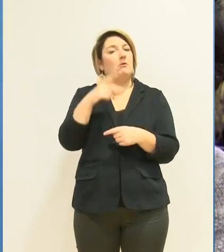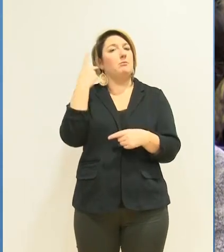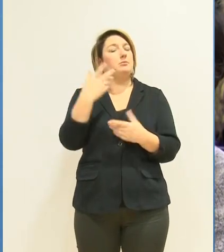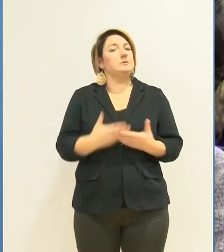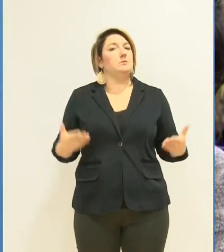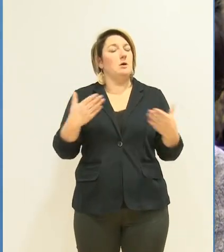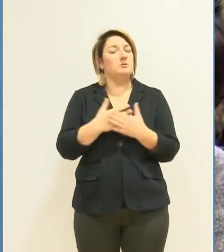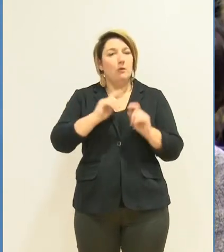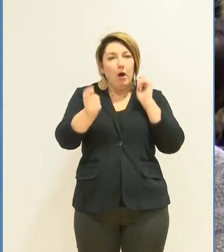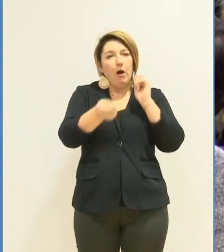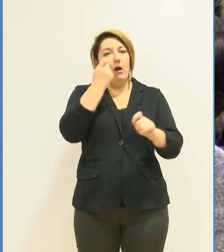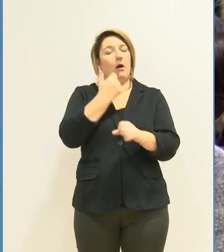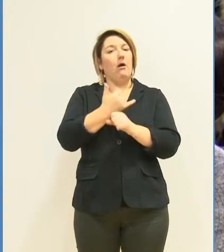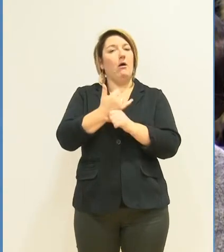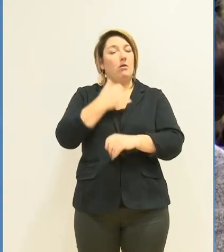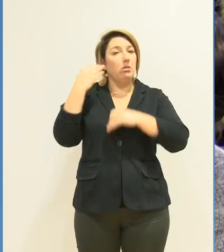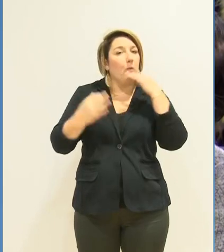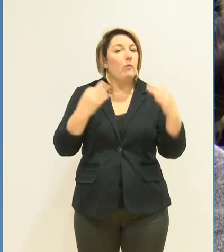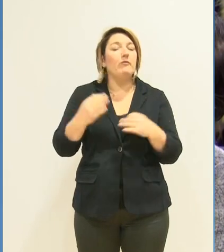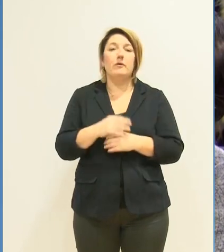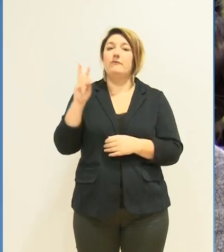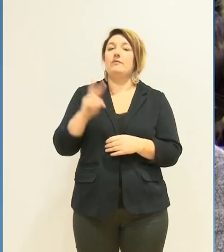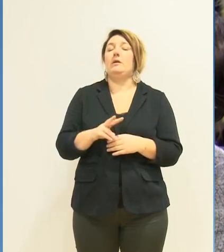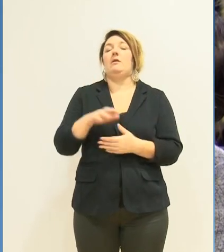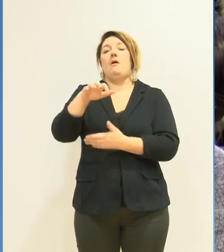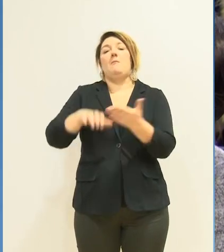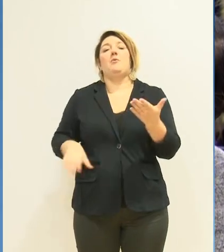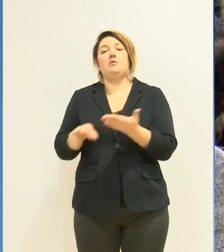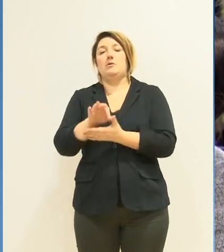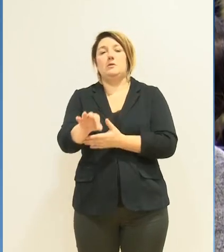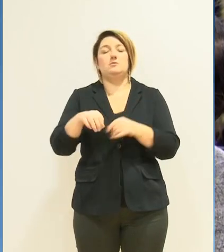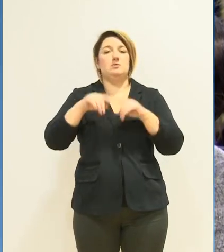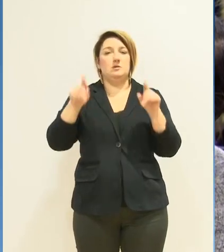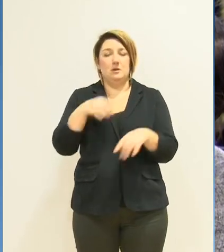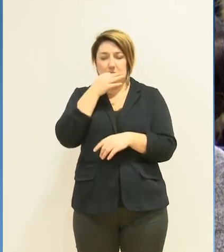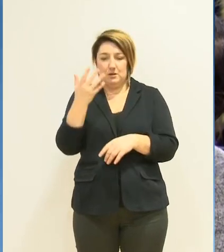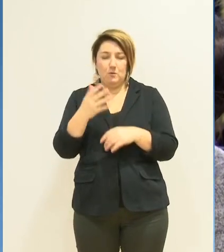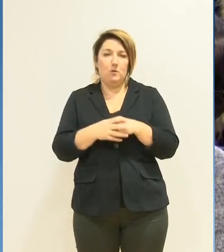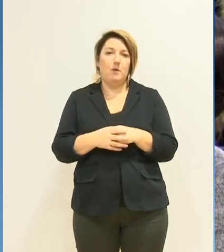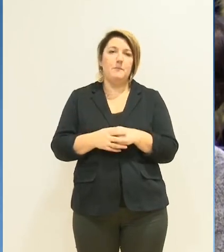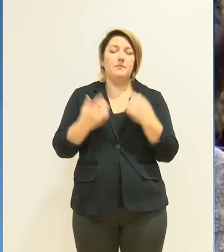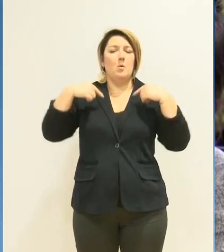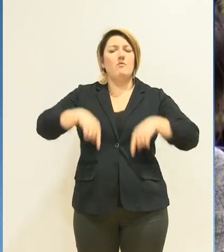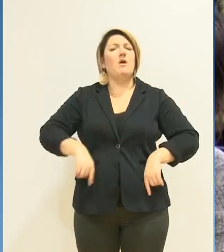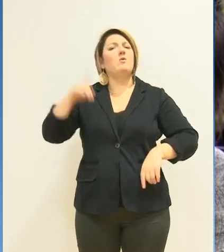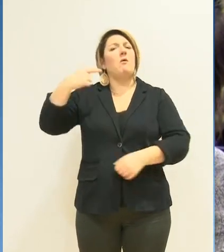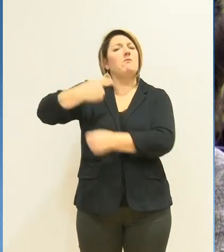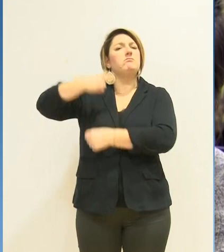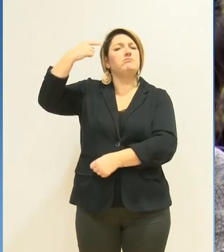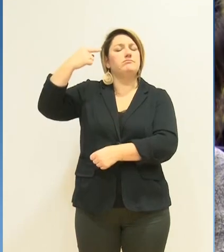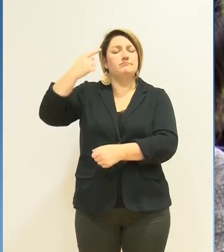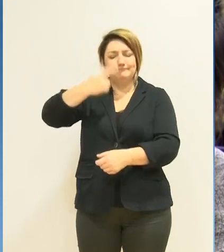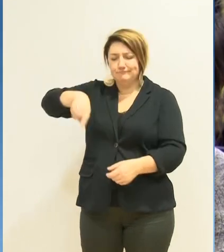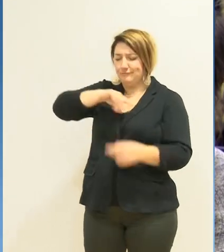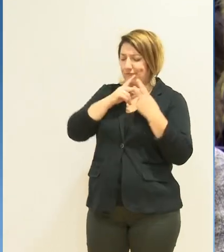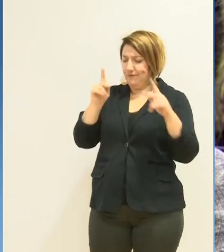le rapport d'orientation budgétaire disaient les bouleversements imposé par les décisions gouvernementales ont obligé la ville à inventer